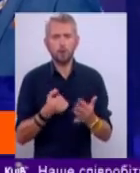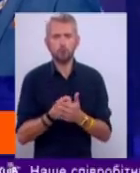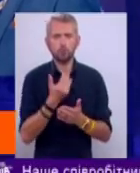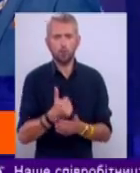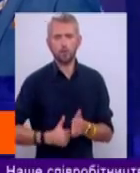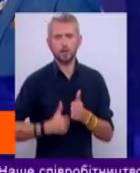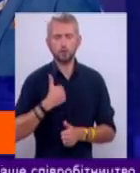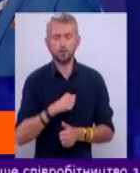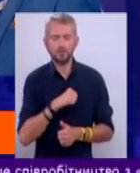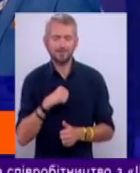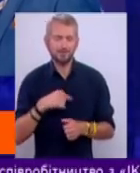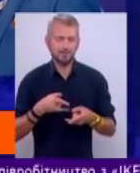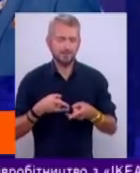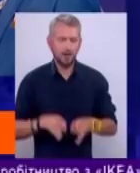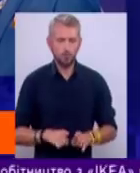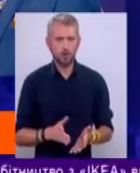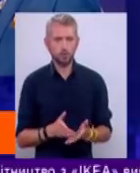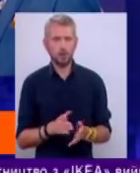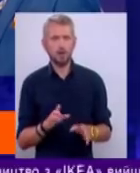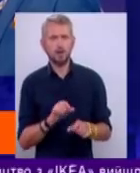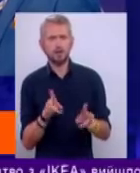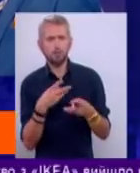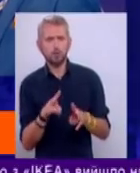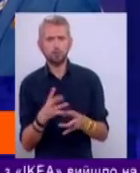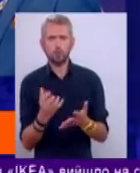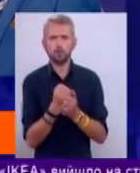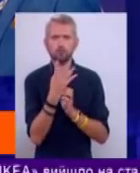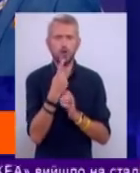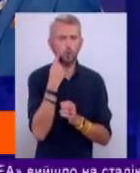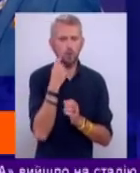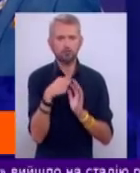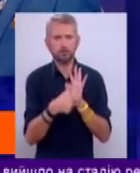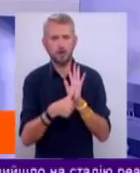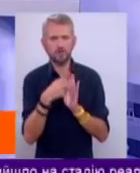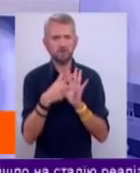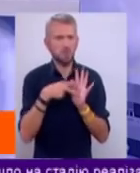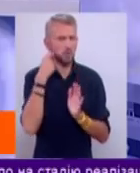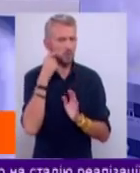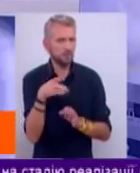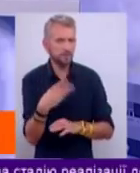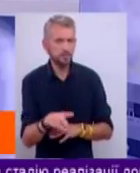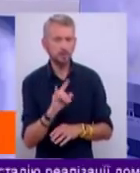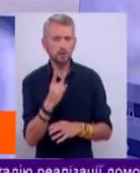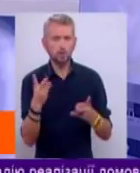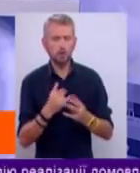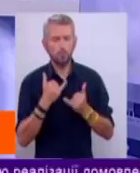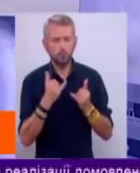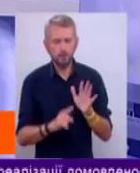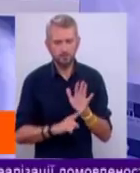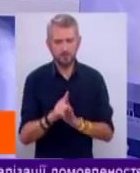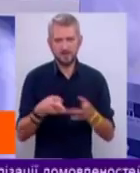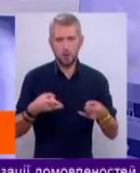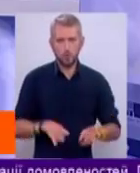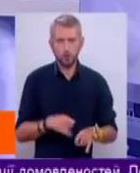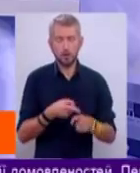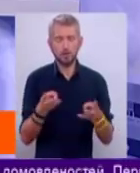гідності з самого народження. Тобто не потрібно досягти там 14 років, 16 чи 18. Дитину треба поважати з народження. Треба